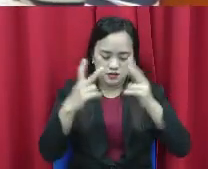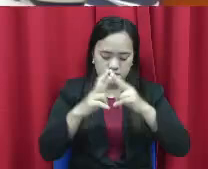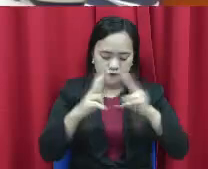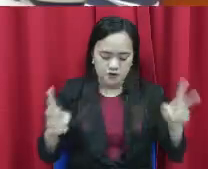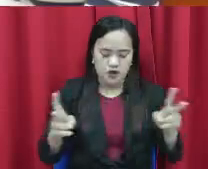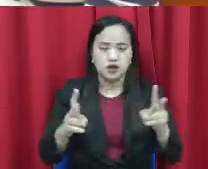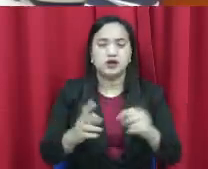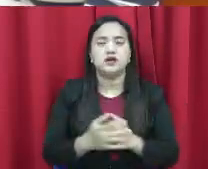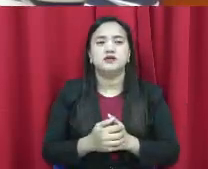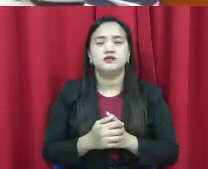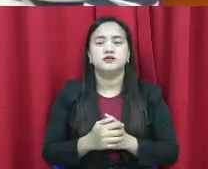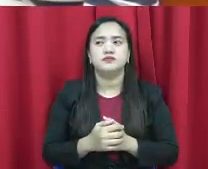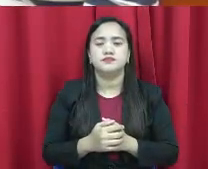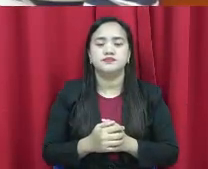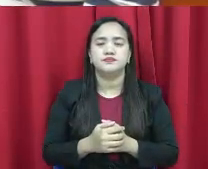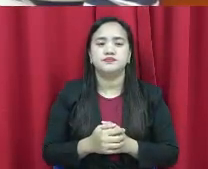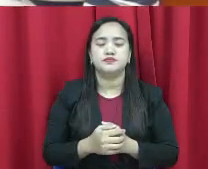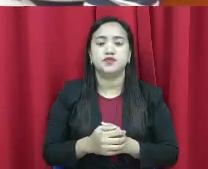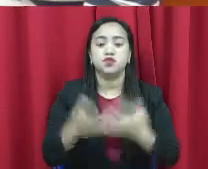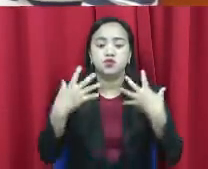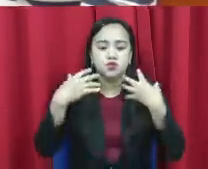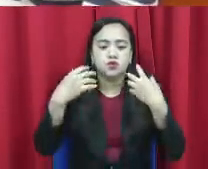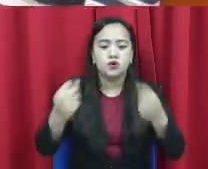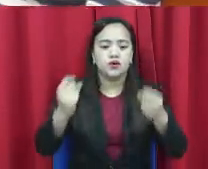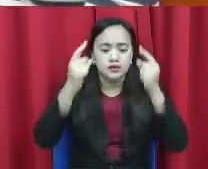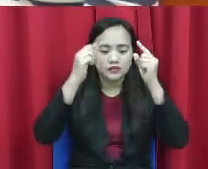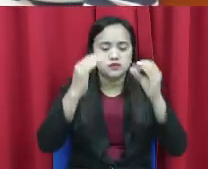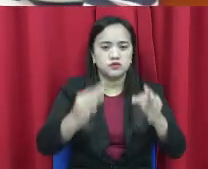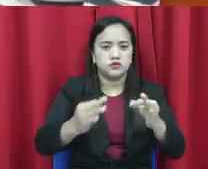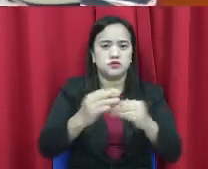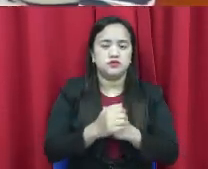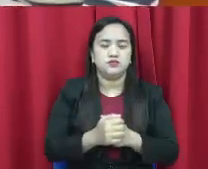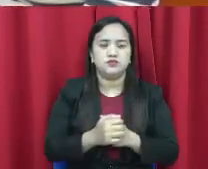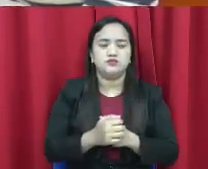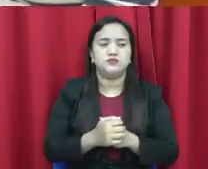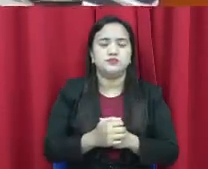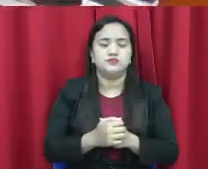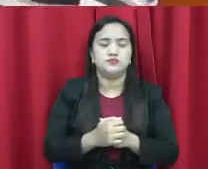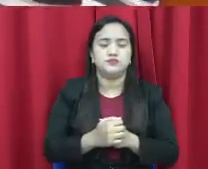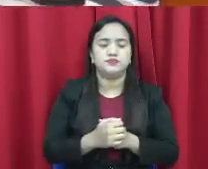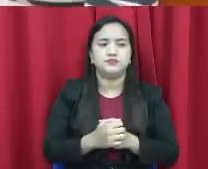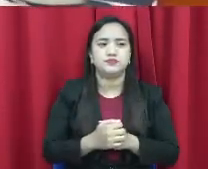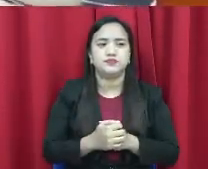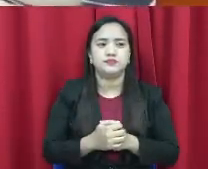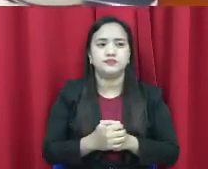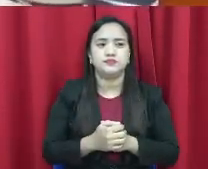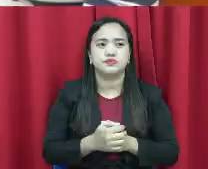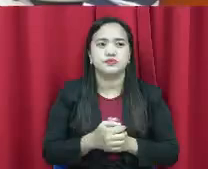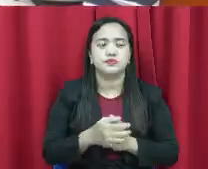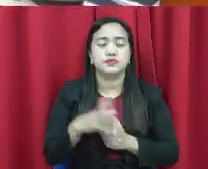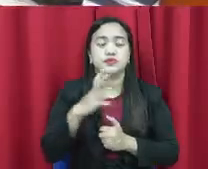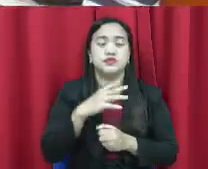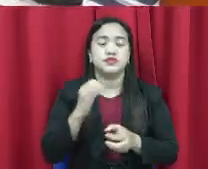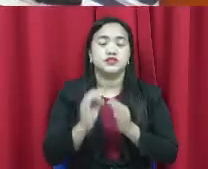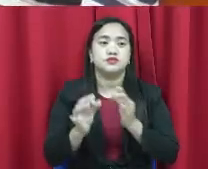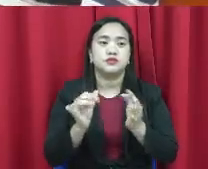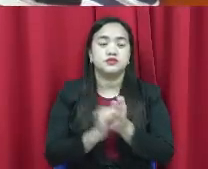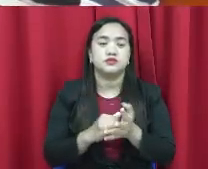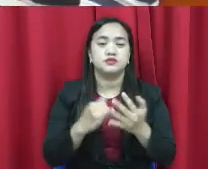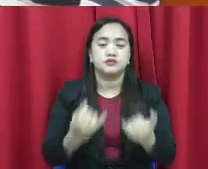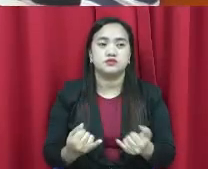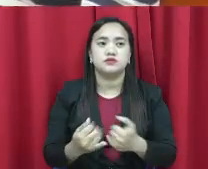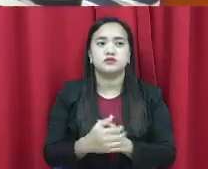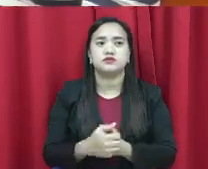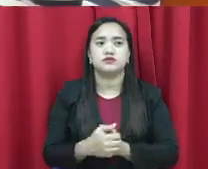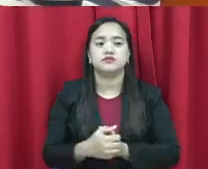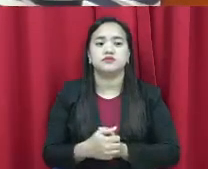decision kasi yung gagawin po nilang ganon Damay tayo eh Totoo and kung hindi pa man po nakapagdecide silang